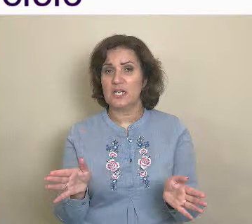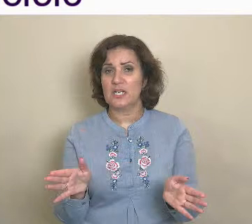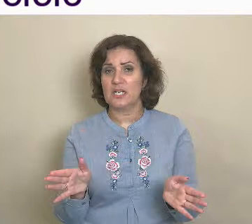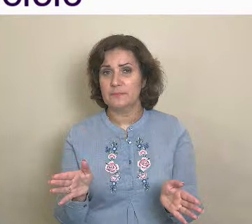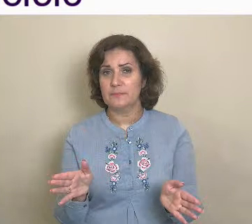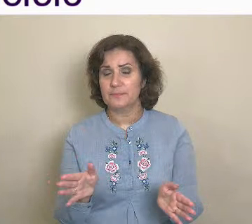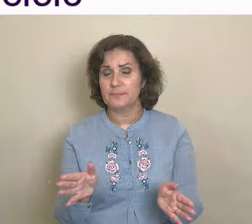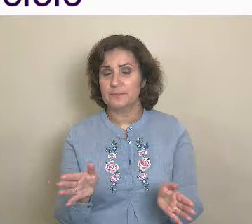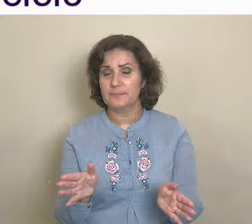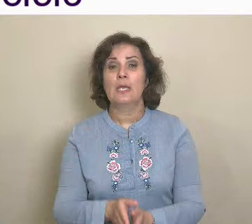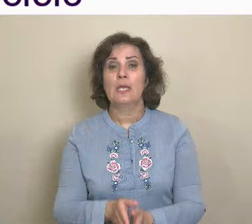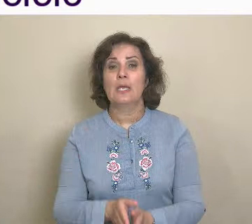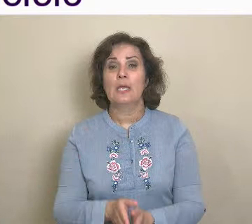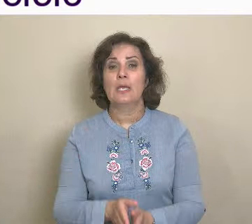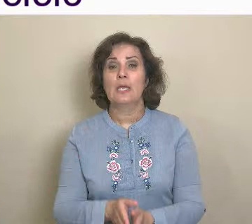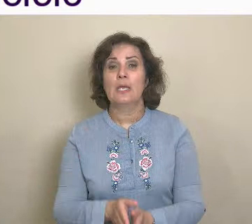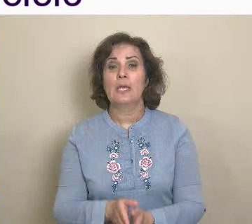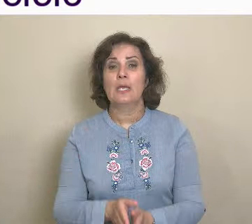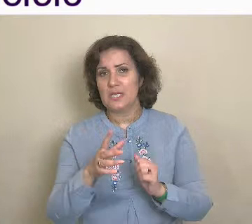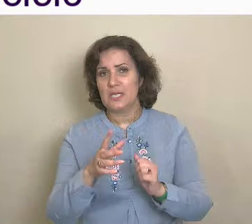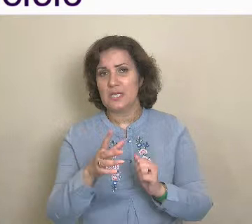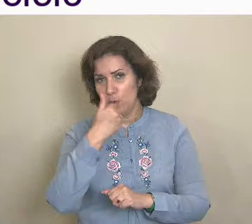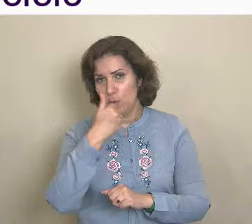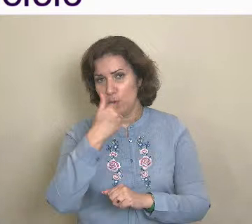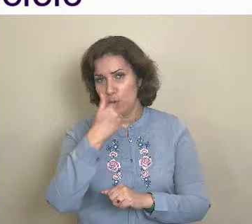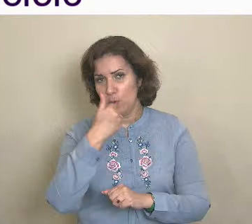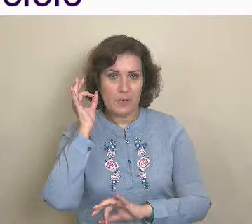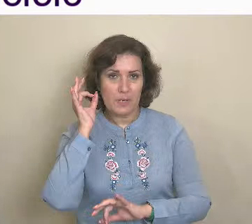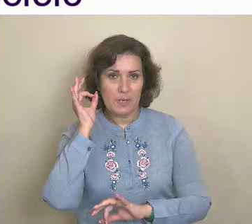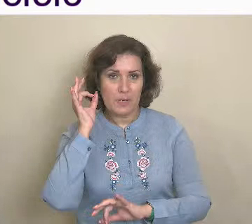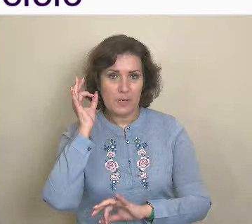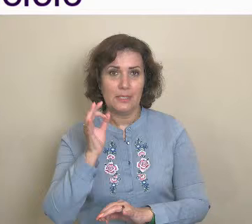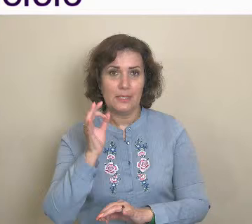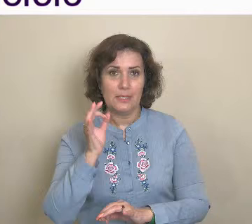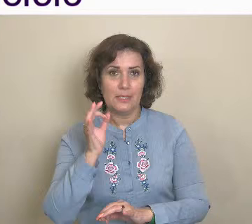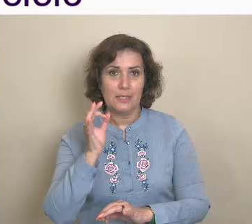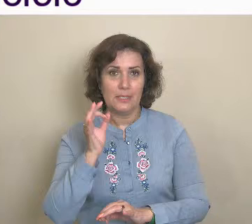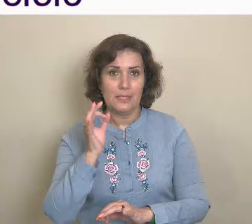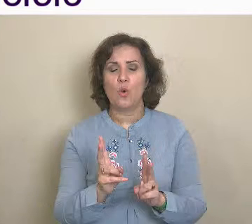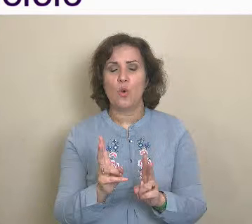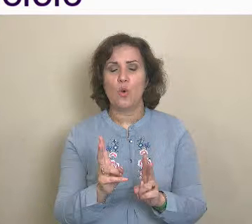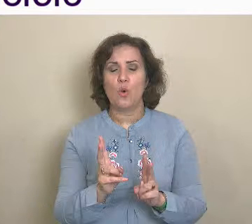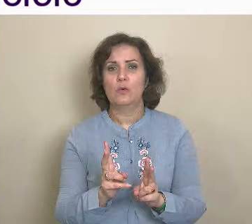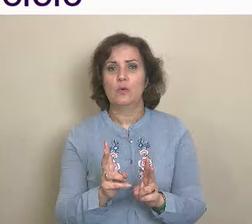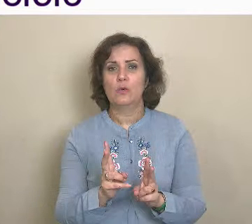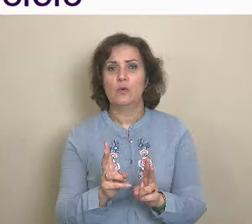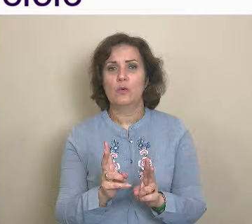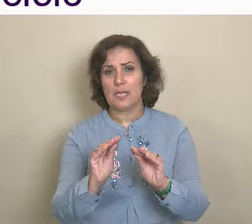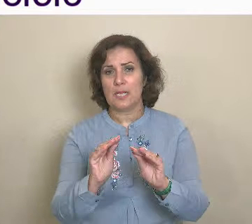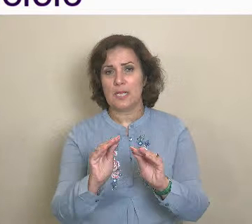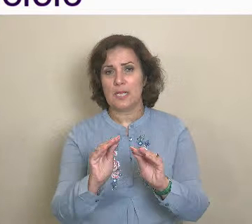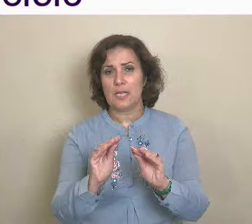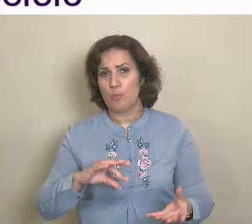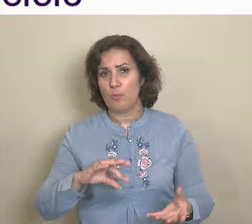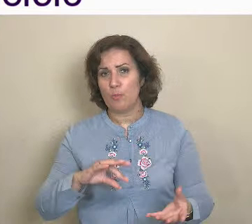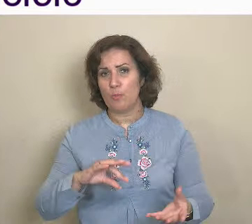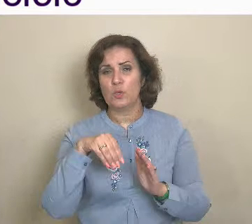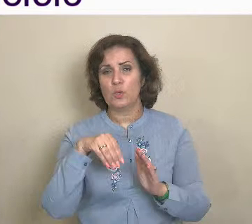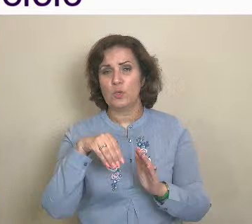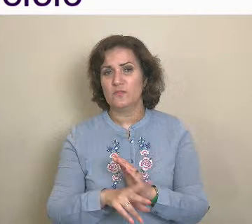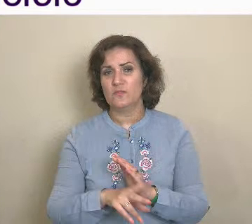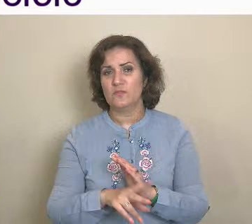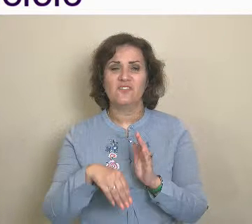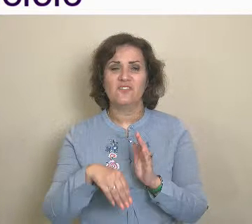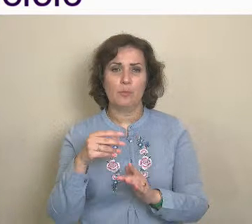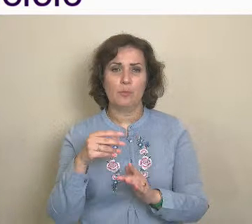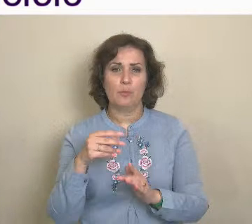присутності. Якщо в 2015 році, якщо пригадаєте, хто складав протокол про підсумки голосування з виборів